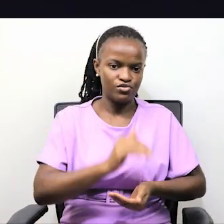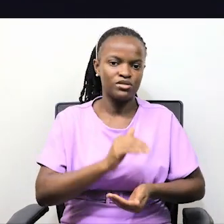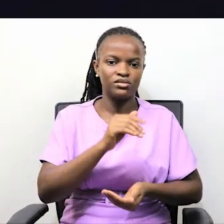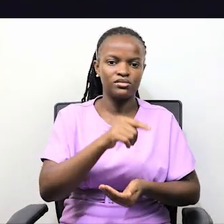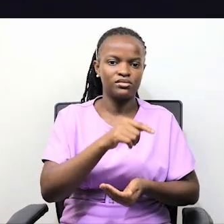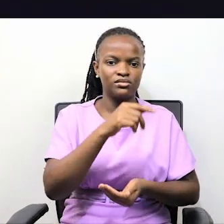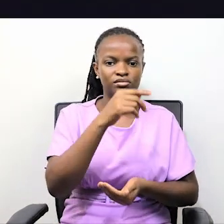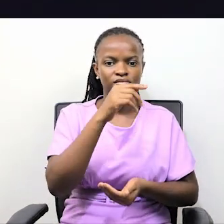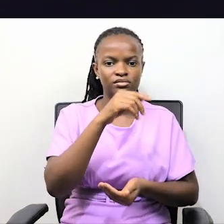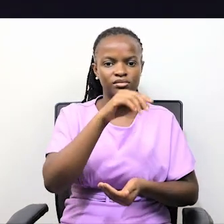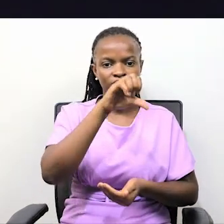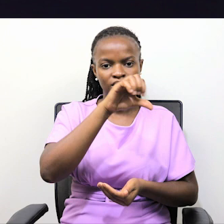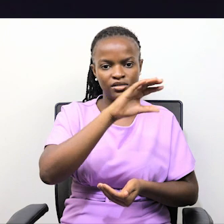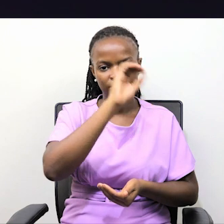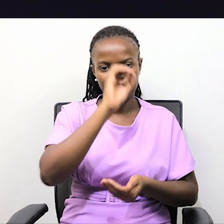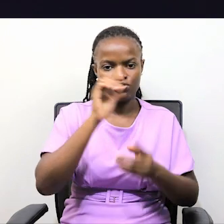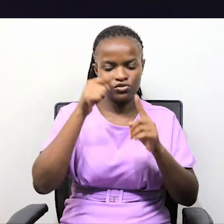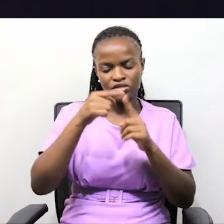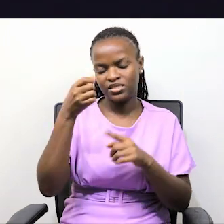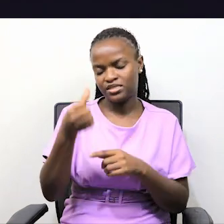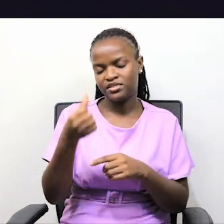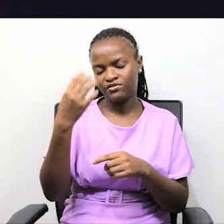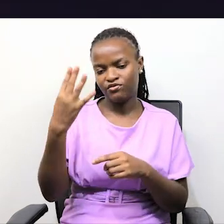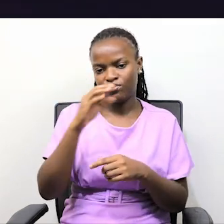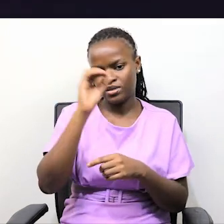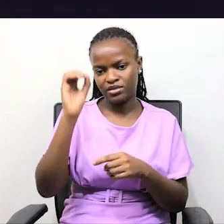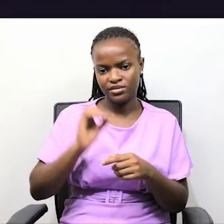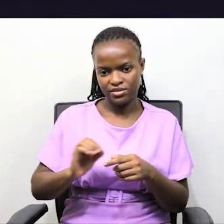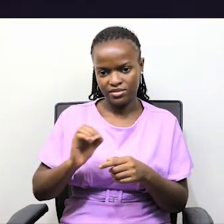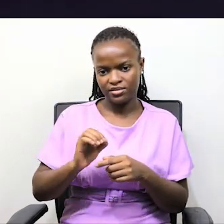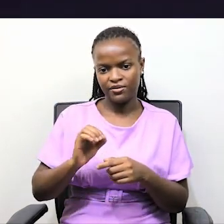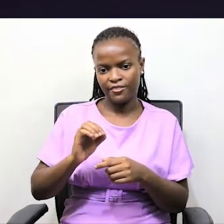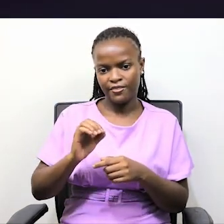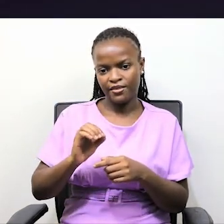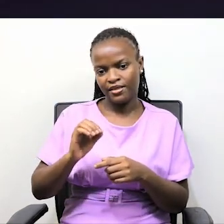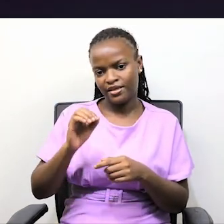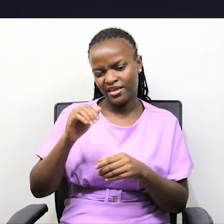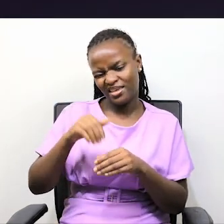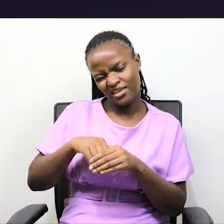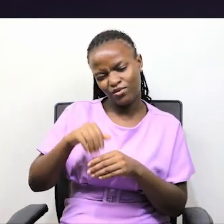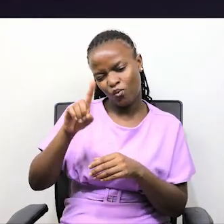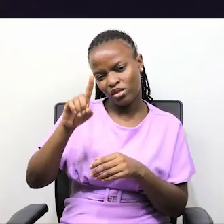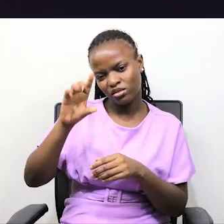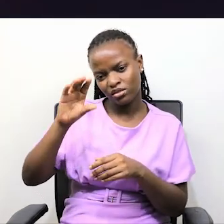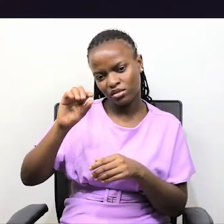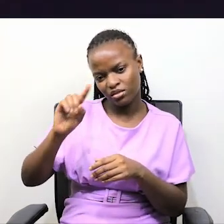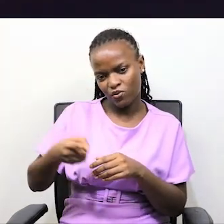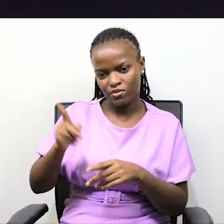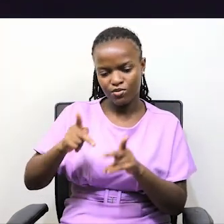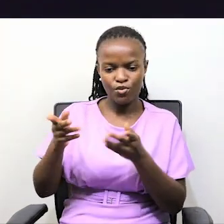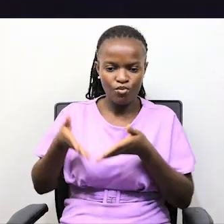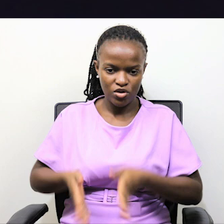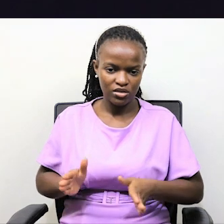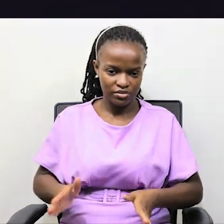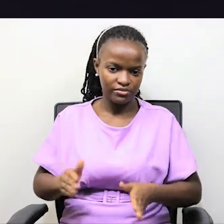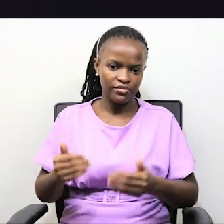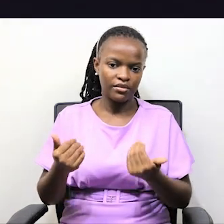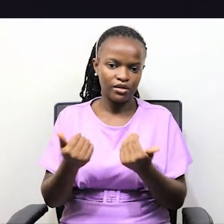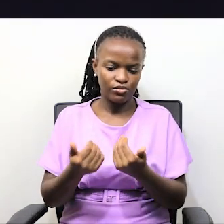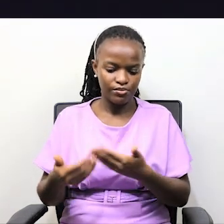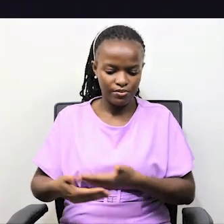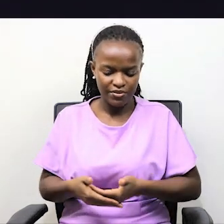en 2011 à 64 décès pour 1000 naissances vivantes en 2016. La